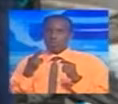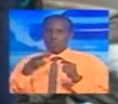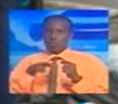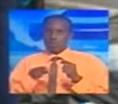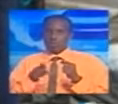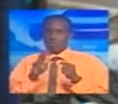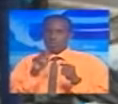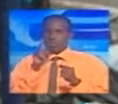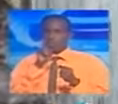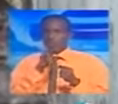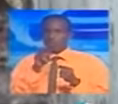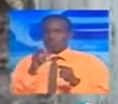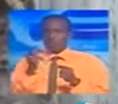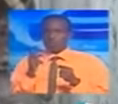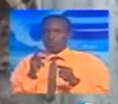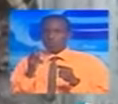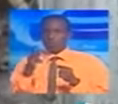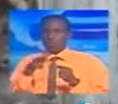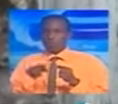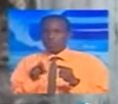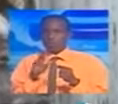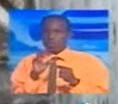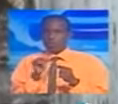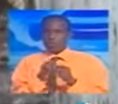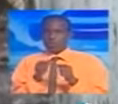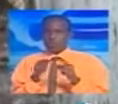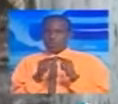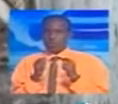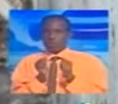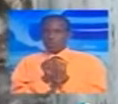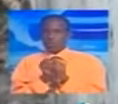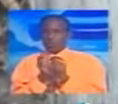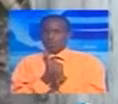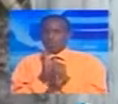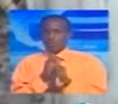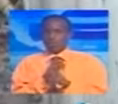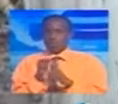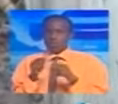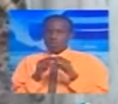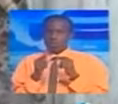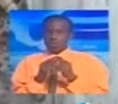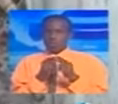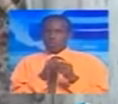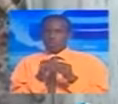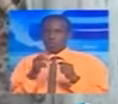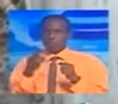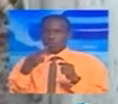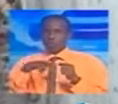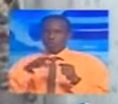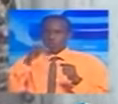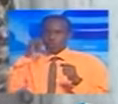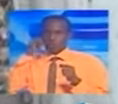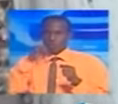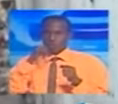régulièrement visée par Boko Haram. 8 personnes ont été tuées et 15 autres blessées dans un attentat suicide commis par une femme dans une